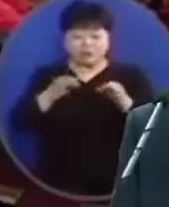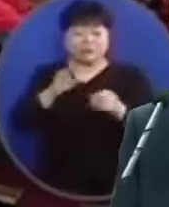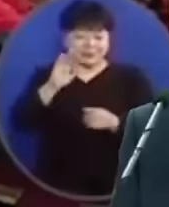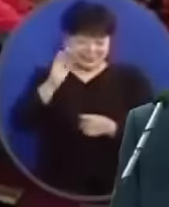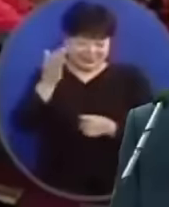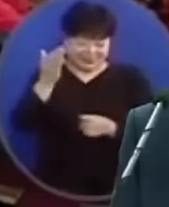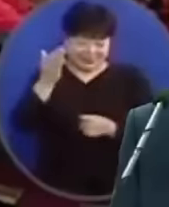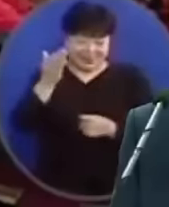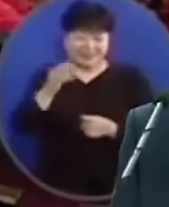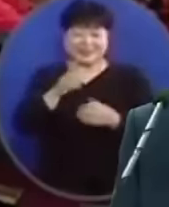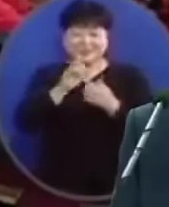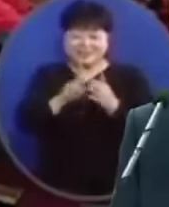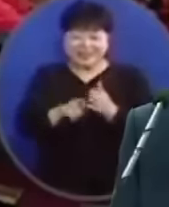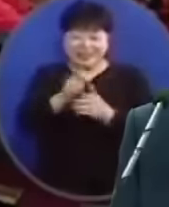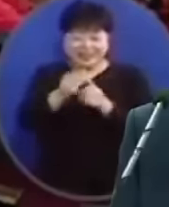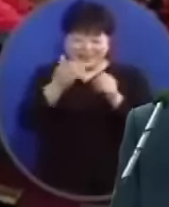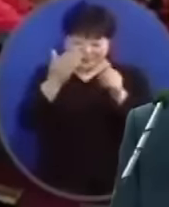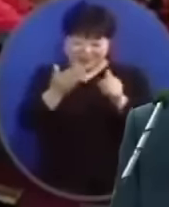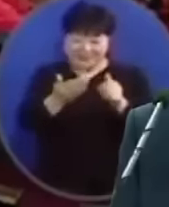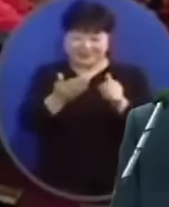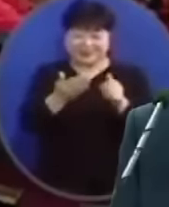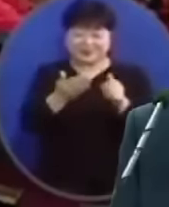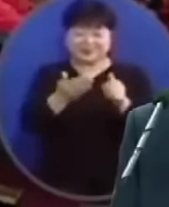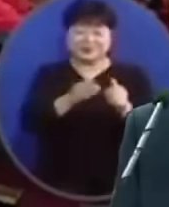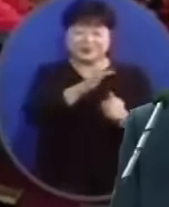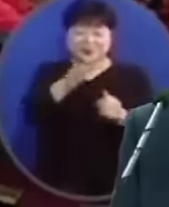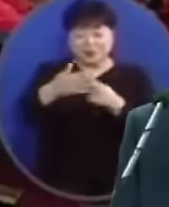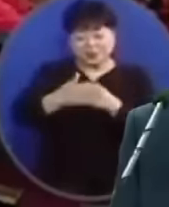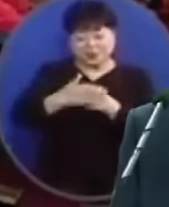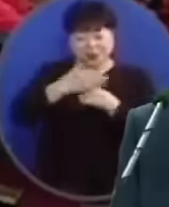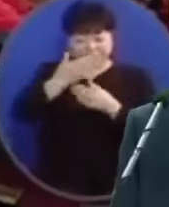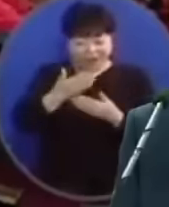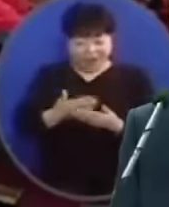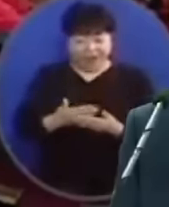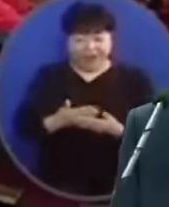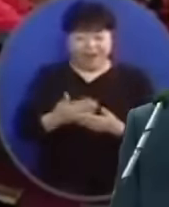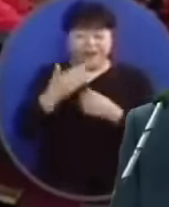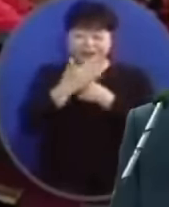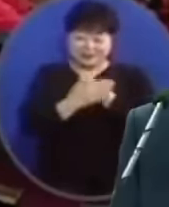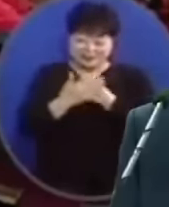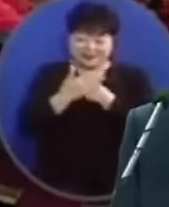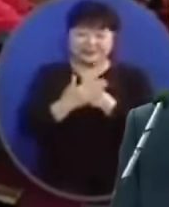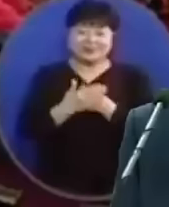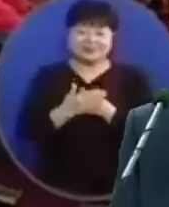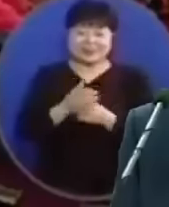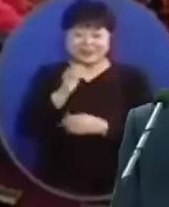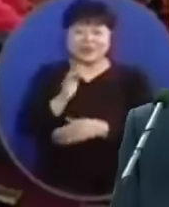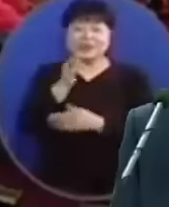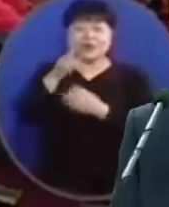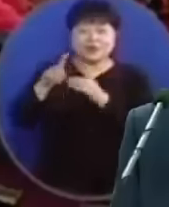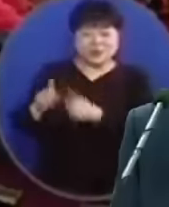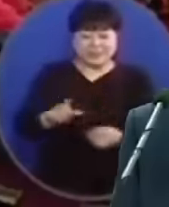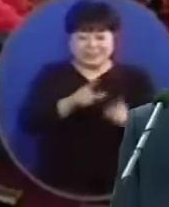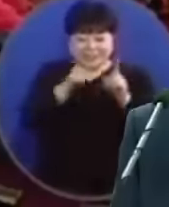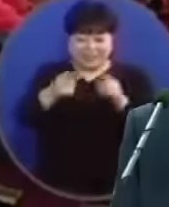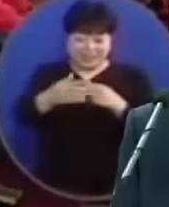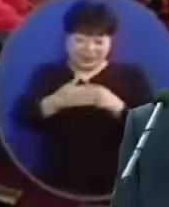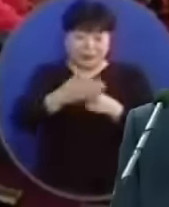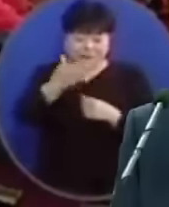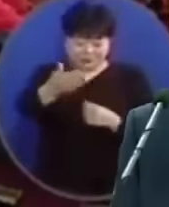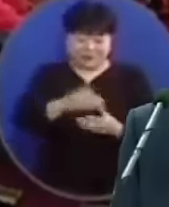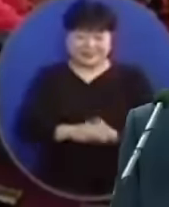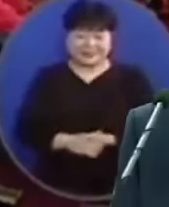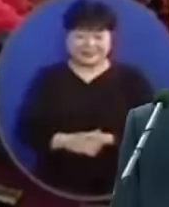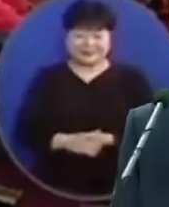것입니다. 그럴 때 하나님께서는 우리를 도와주셔서 은총을 받아 하나님의 영광을 위해서 살도록 도와주는